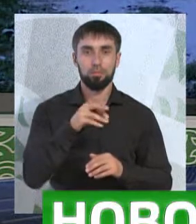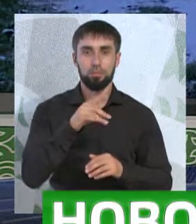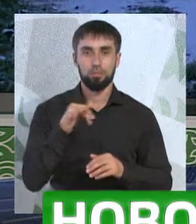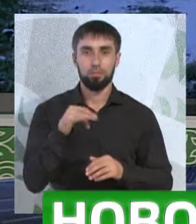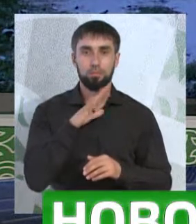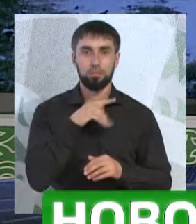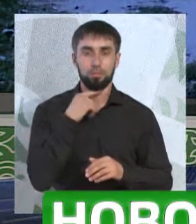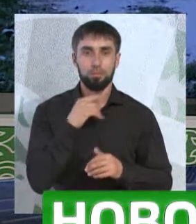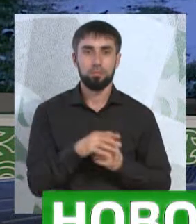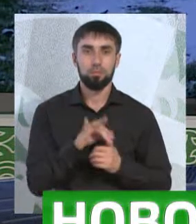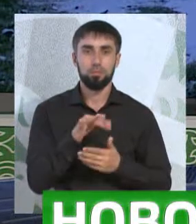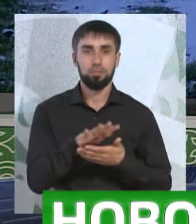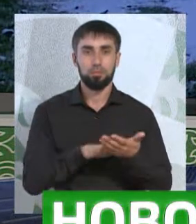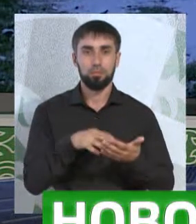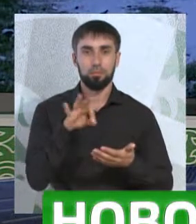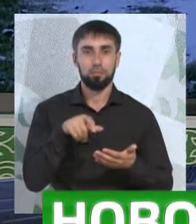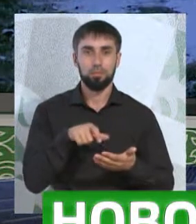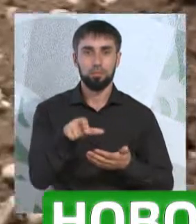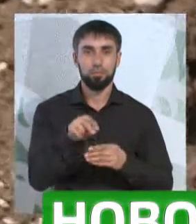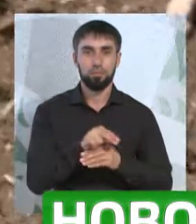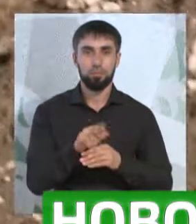разобраться с дорогами. Михаил Тангеев расскажет.